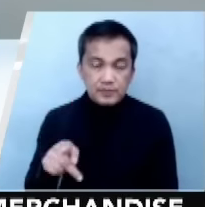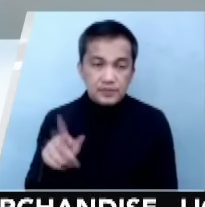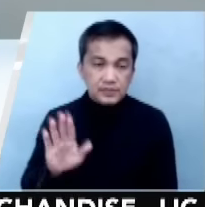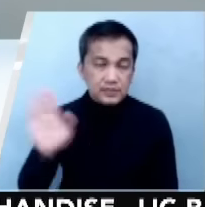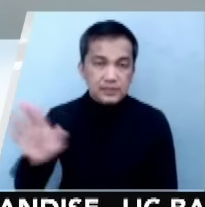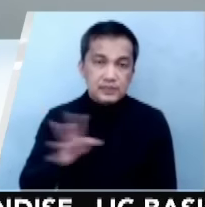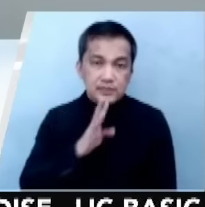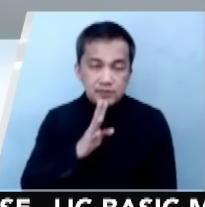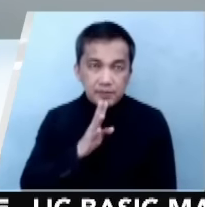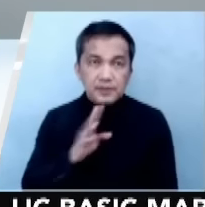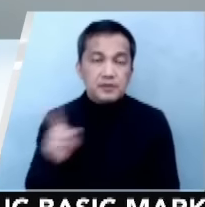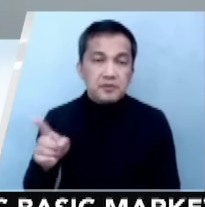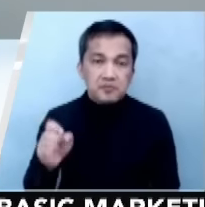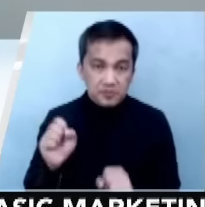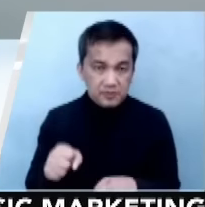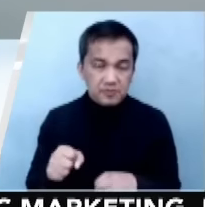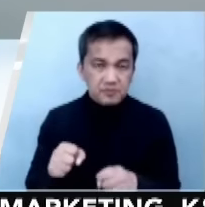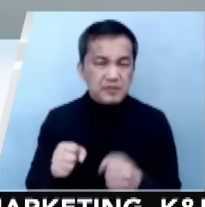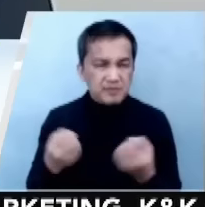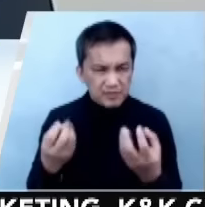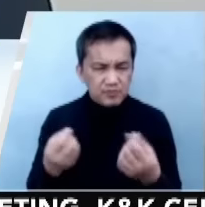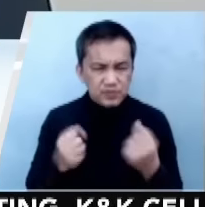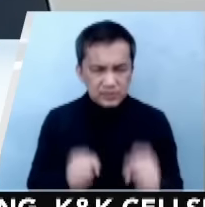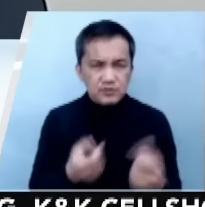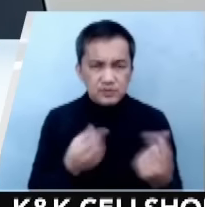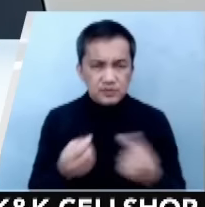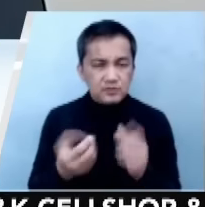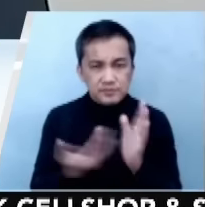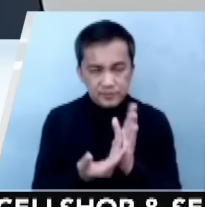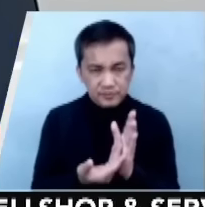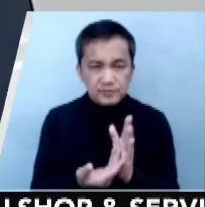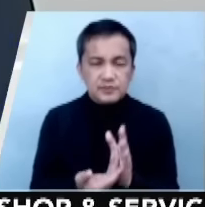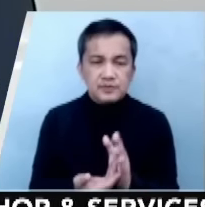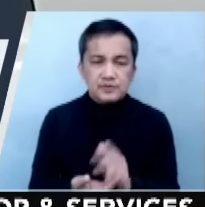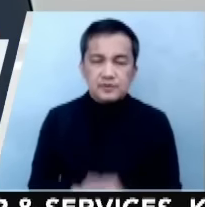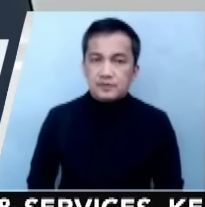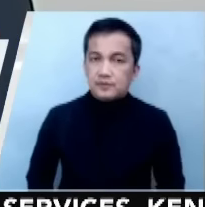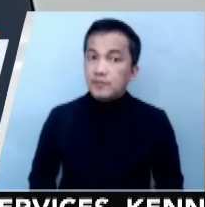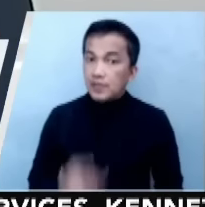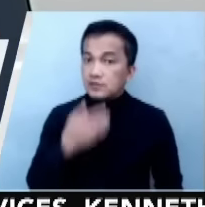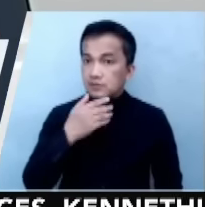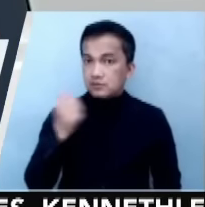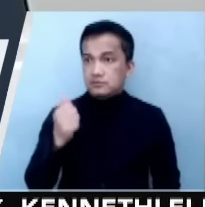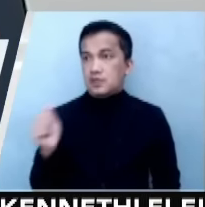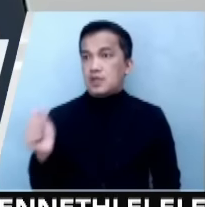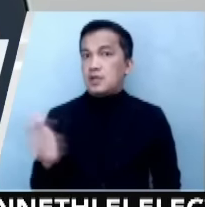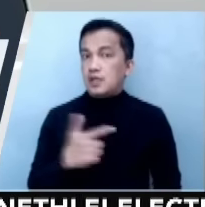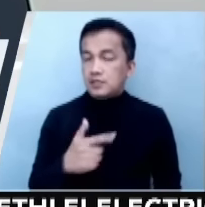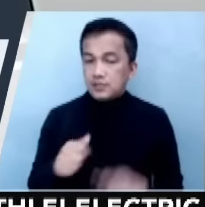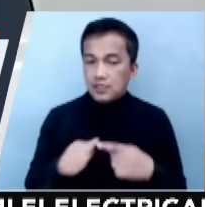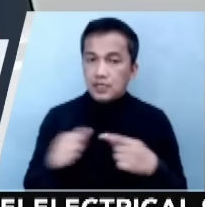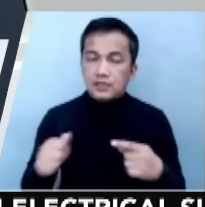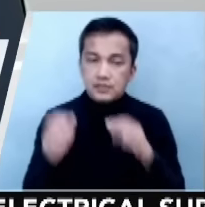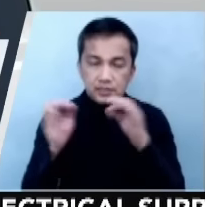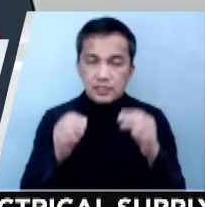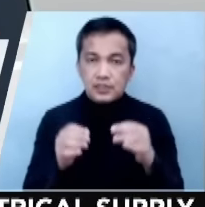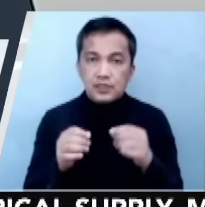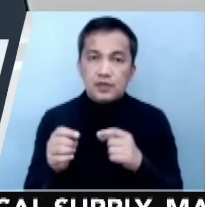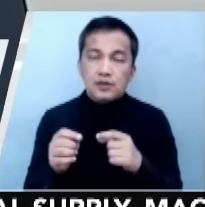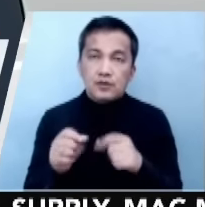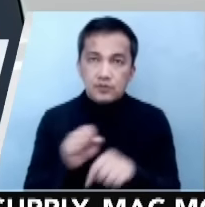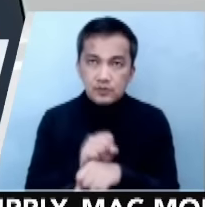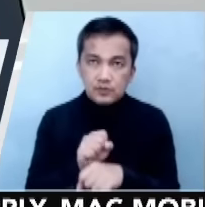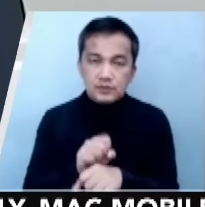marami pa raw silang pwedeng gawin para patunayan ito. Maganda sana kung lahat ng anti-drug operations ay kasama na